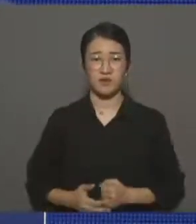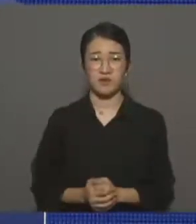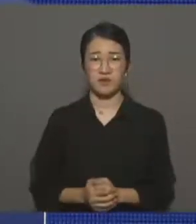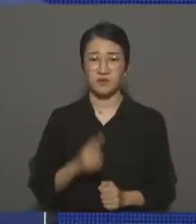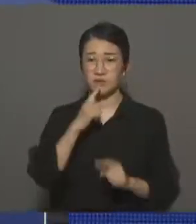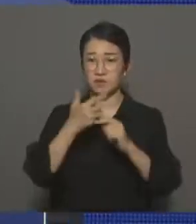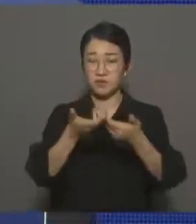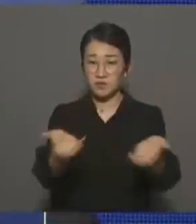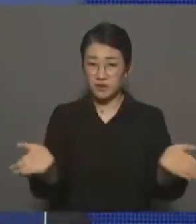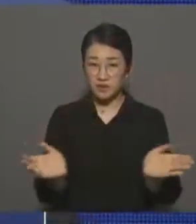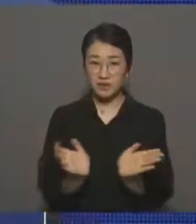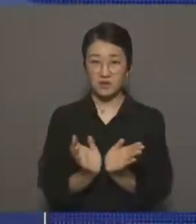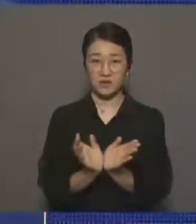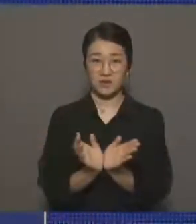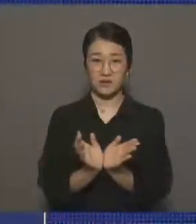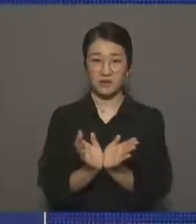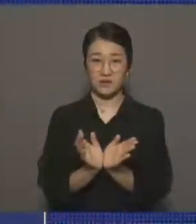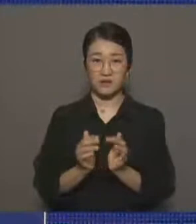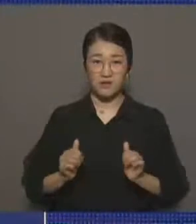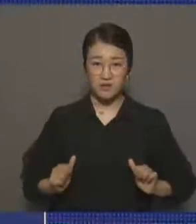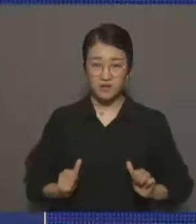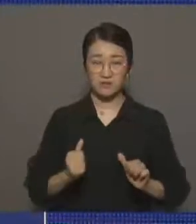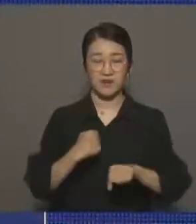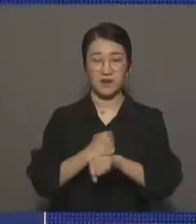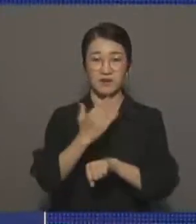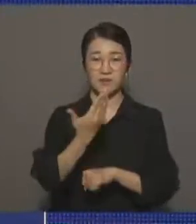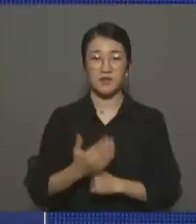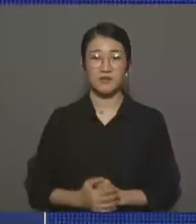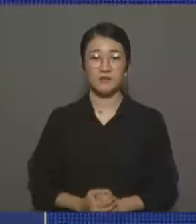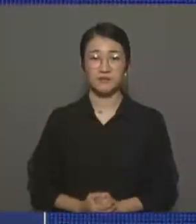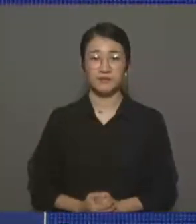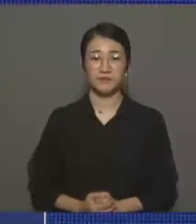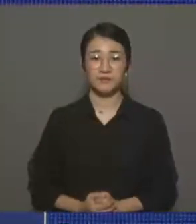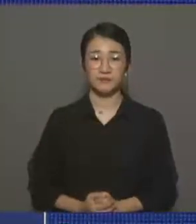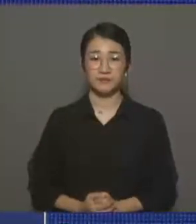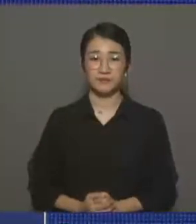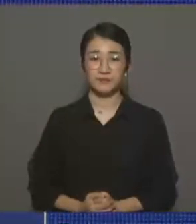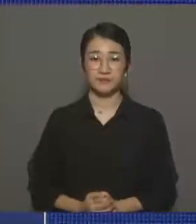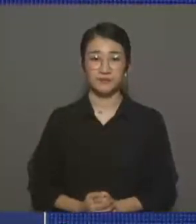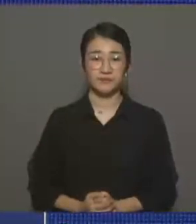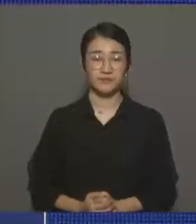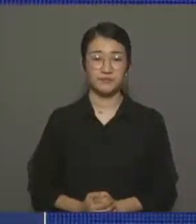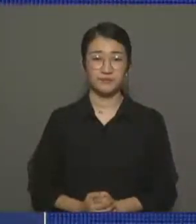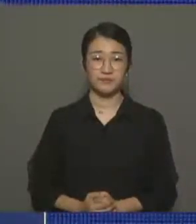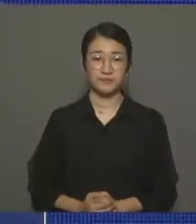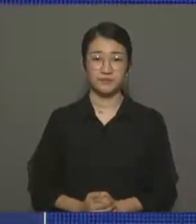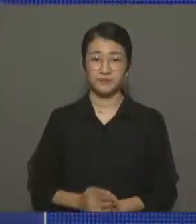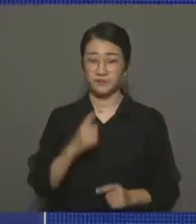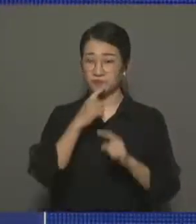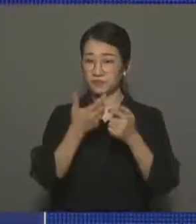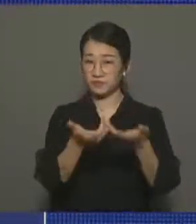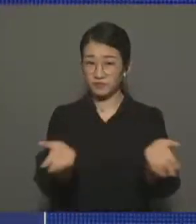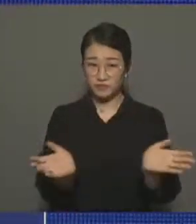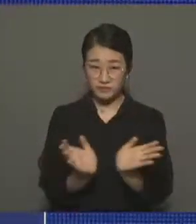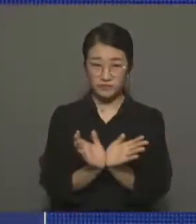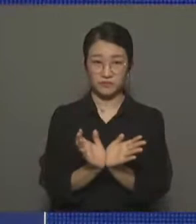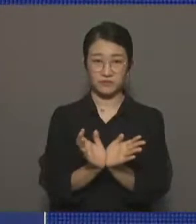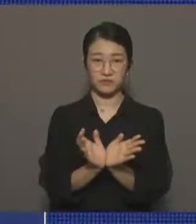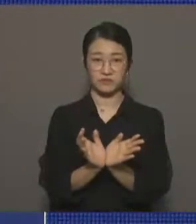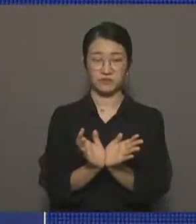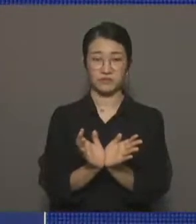이 성과를 더 열심히 계승해야 합니다. 박용진은 사회연대정당으로 민주당을 더 확장해